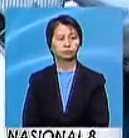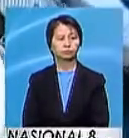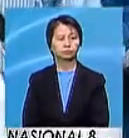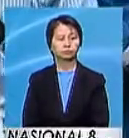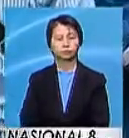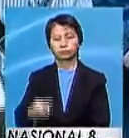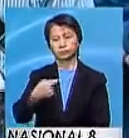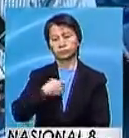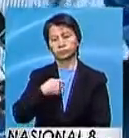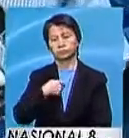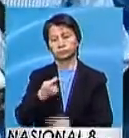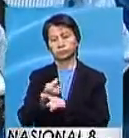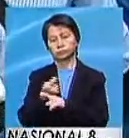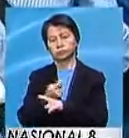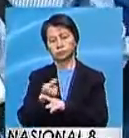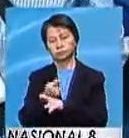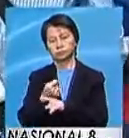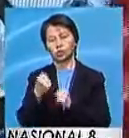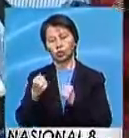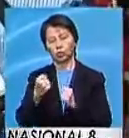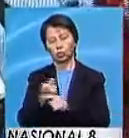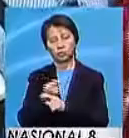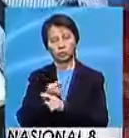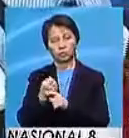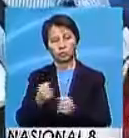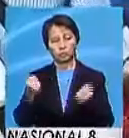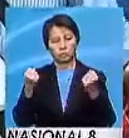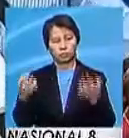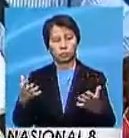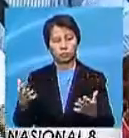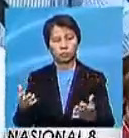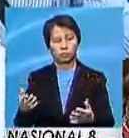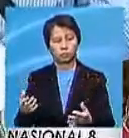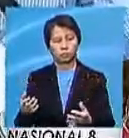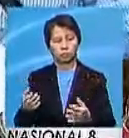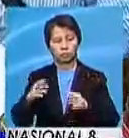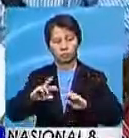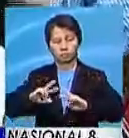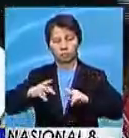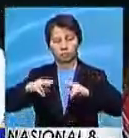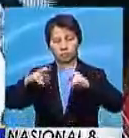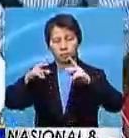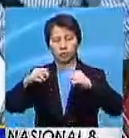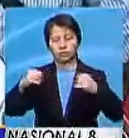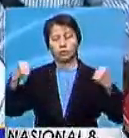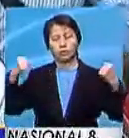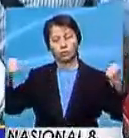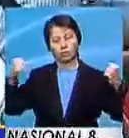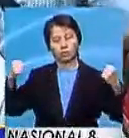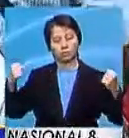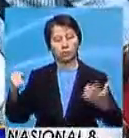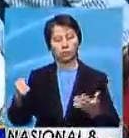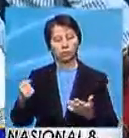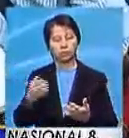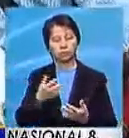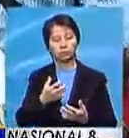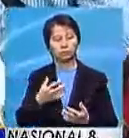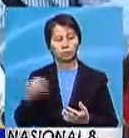Pelancaran saya training lebih hard, training lebih banyak lah. Tingkatkan stamina